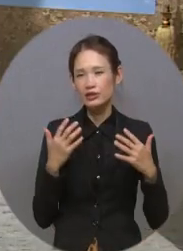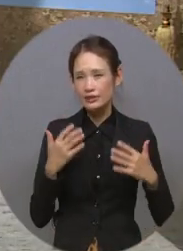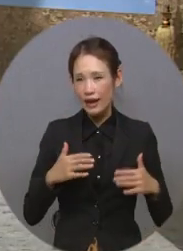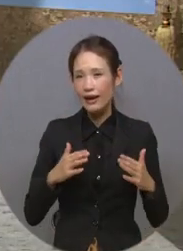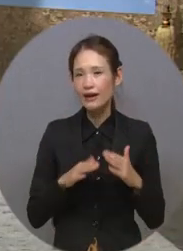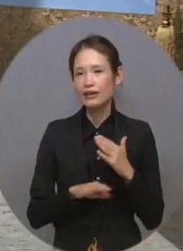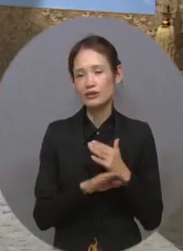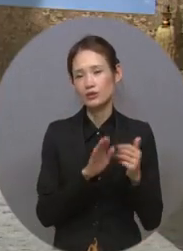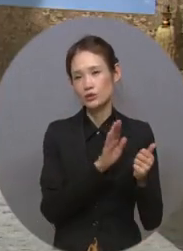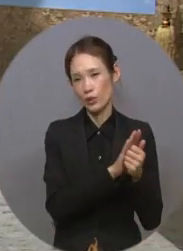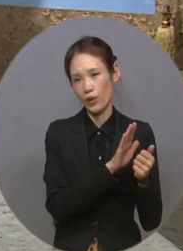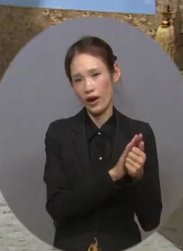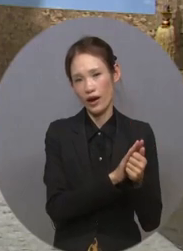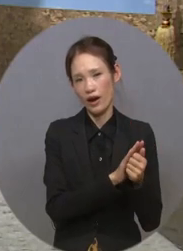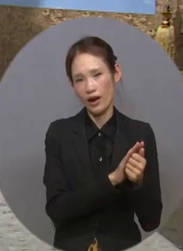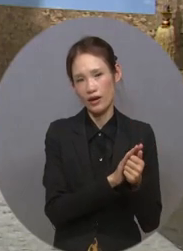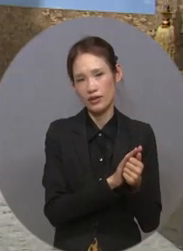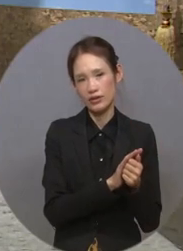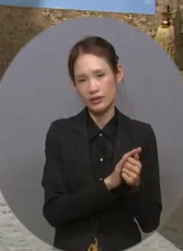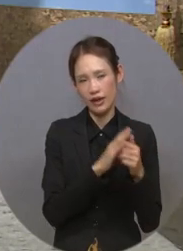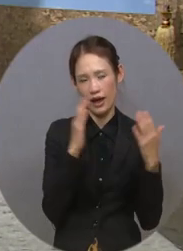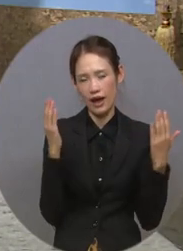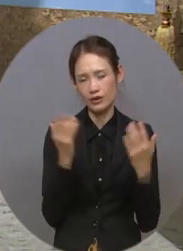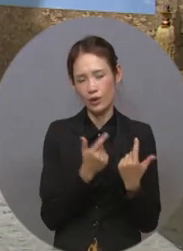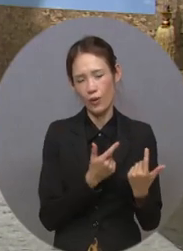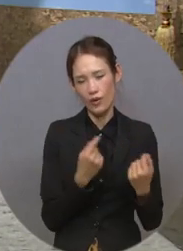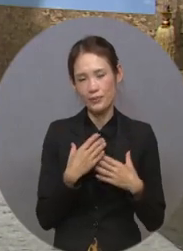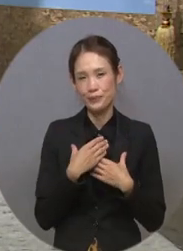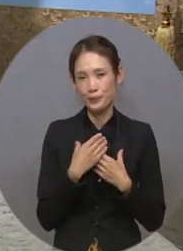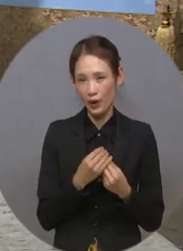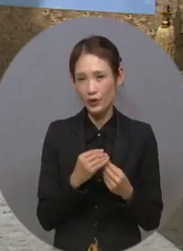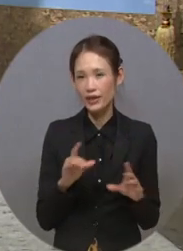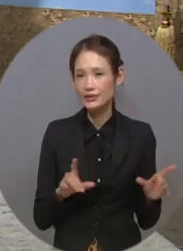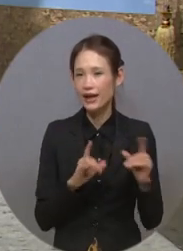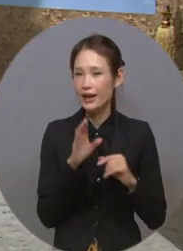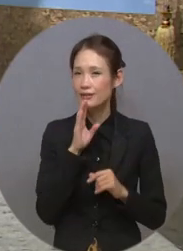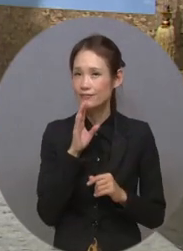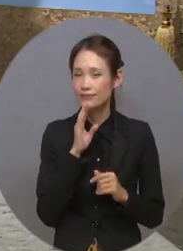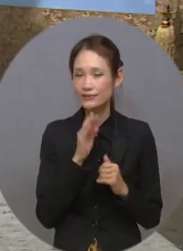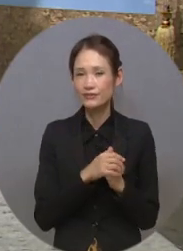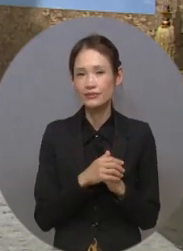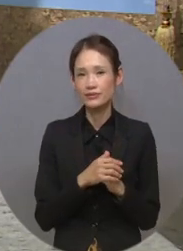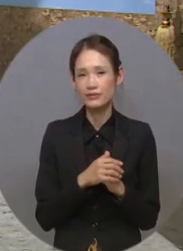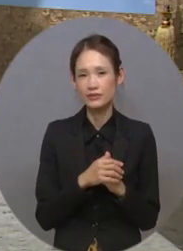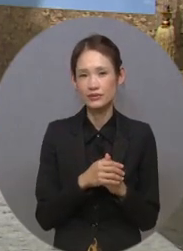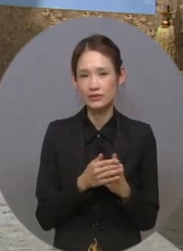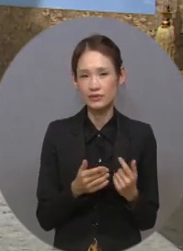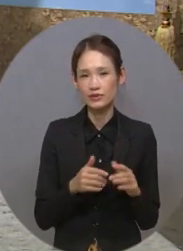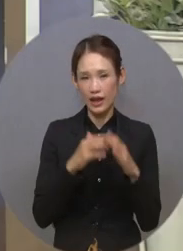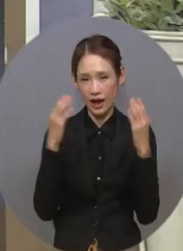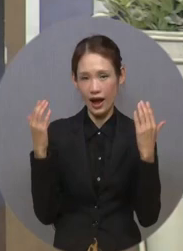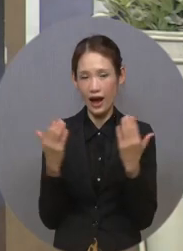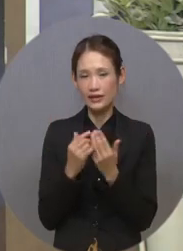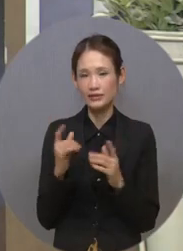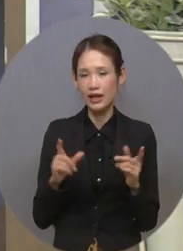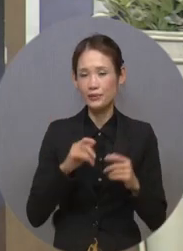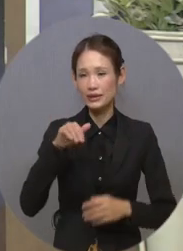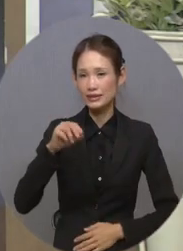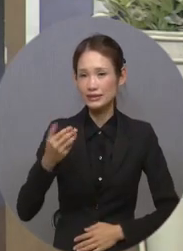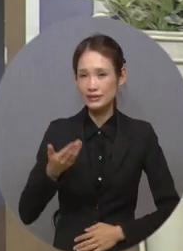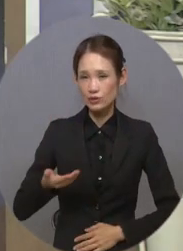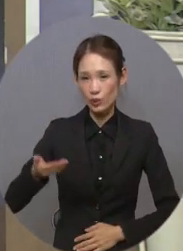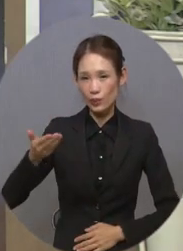위한다고 하지만 네. 다 같이 편하게 살 수 있는 거거든요. 그렇죠. 복지가 네, 네. 모두가 삶의 질이 높아지고 네. 모두가